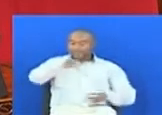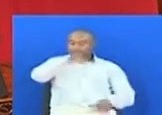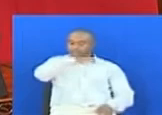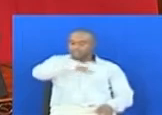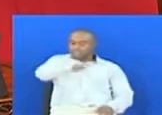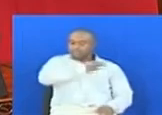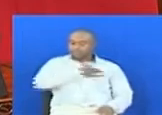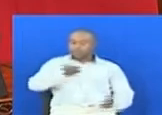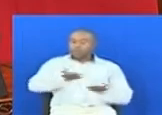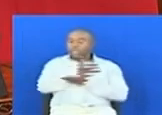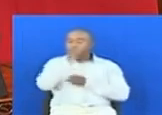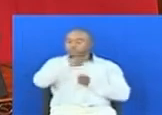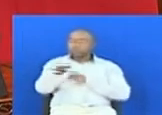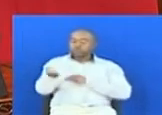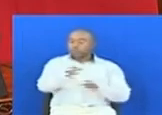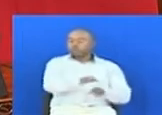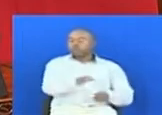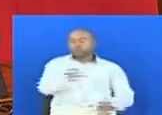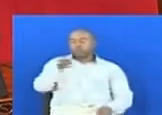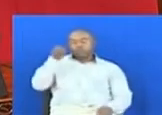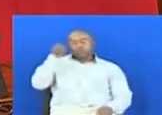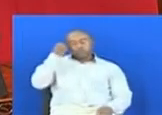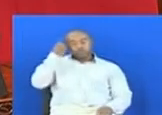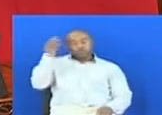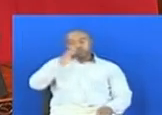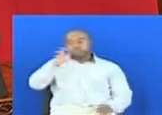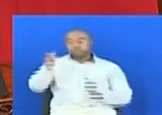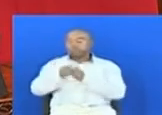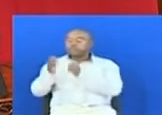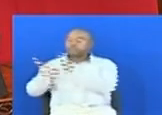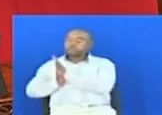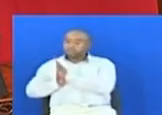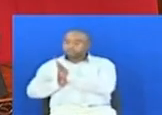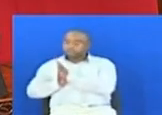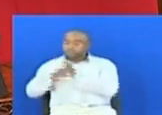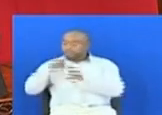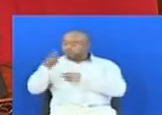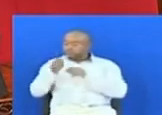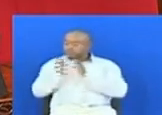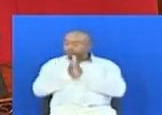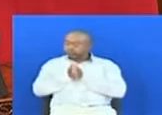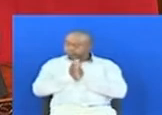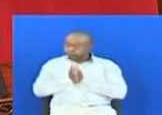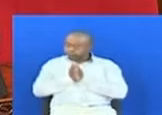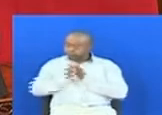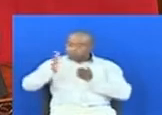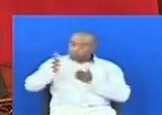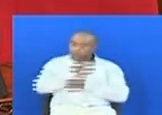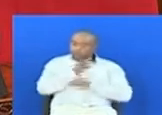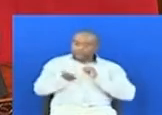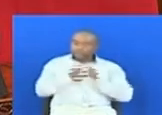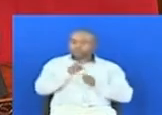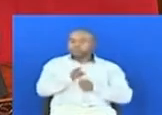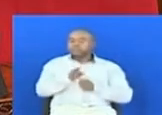Lakini tumeendelea kusali kwa kushirikiana na wenzetu ili taifa letu liweze kuondokana na janga hili la corona.